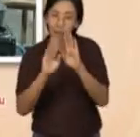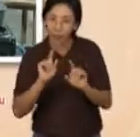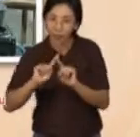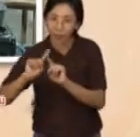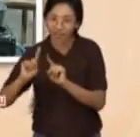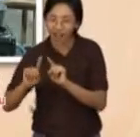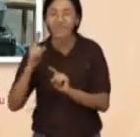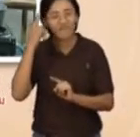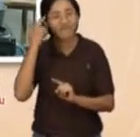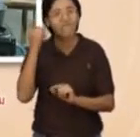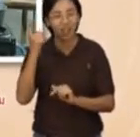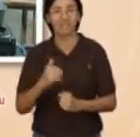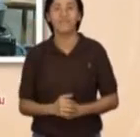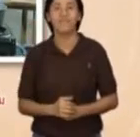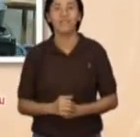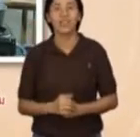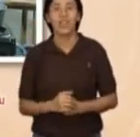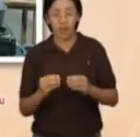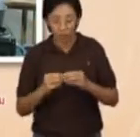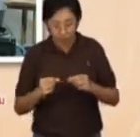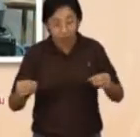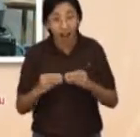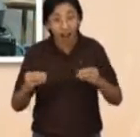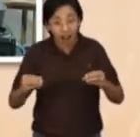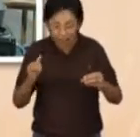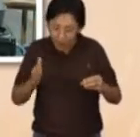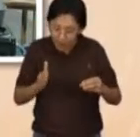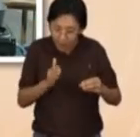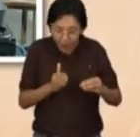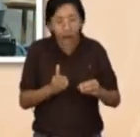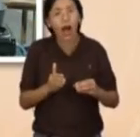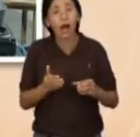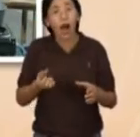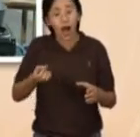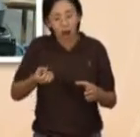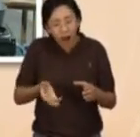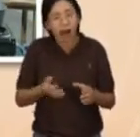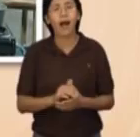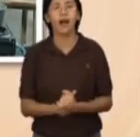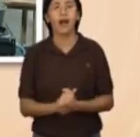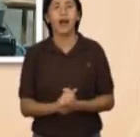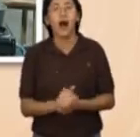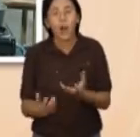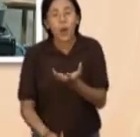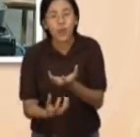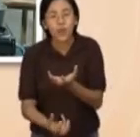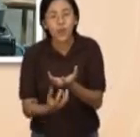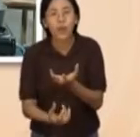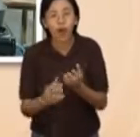าลูกลอกนี่เวลาเราผ่าตัดออกมาแล้วเนี่ยไปต้มอีกทีเนี่ยตัวไส้หมูเนี่ยจะ